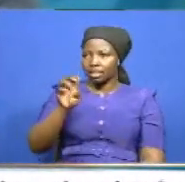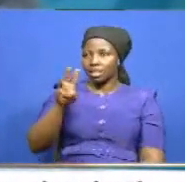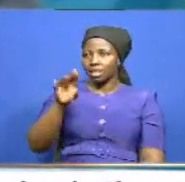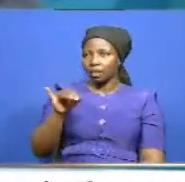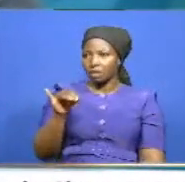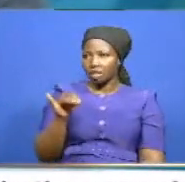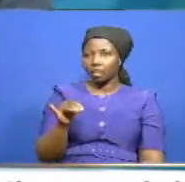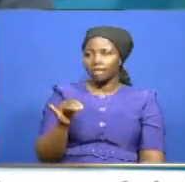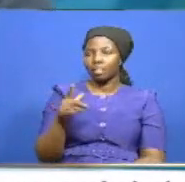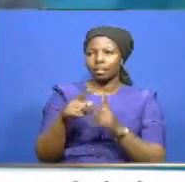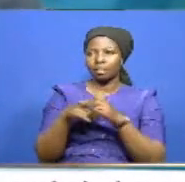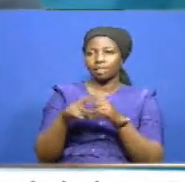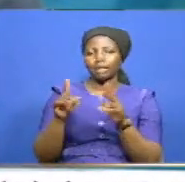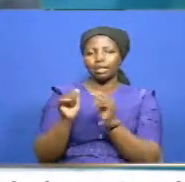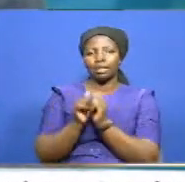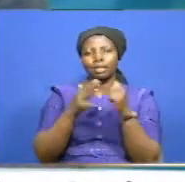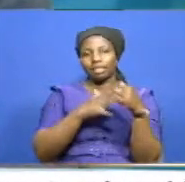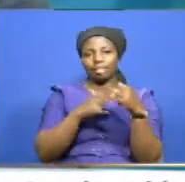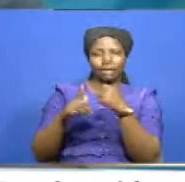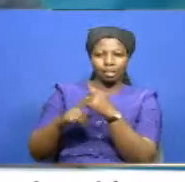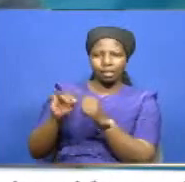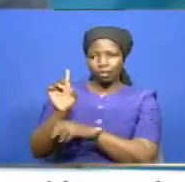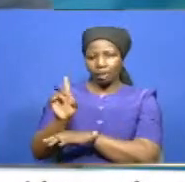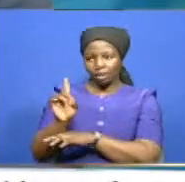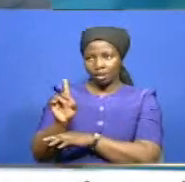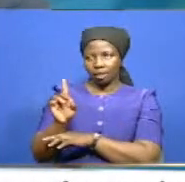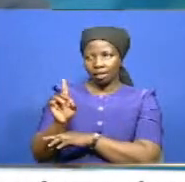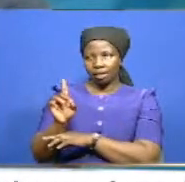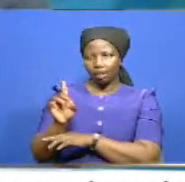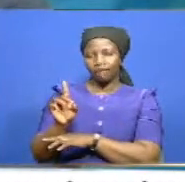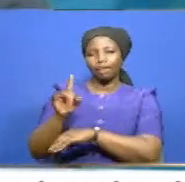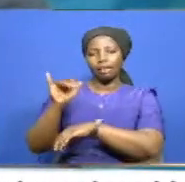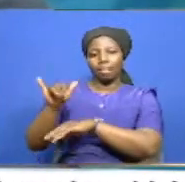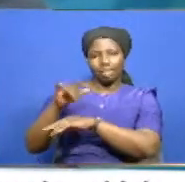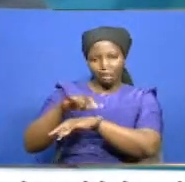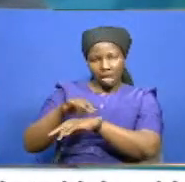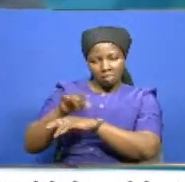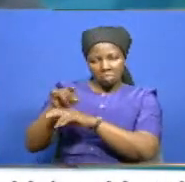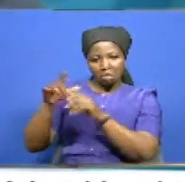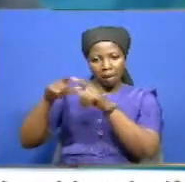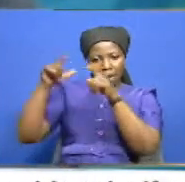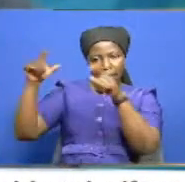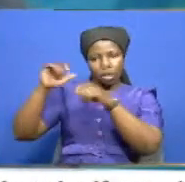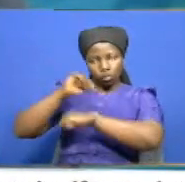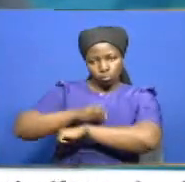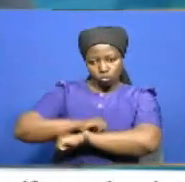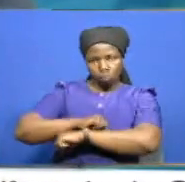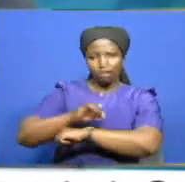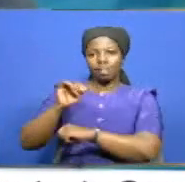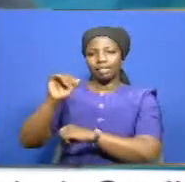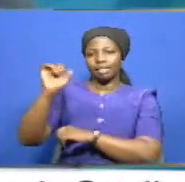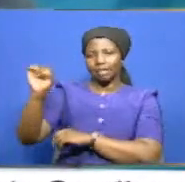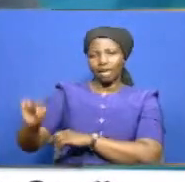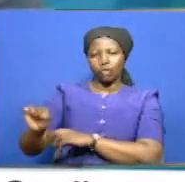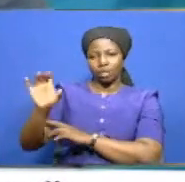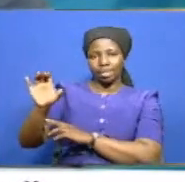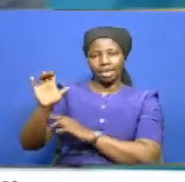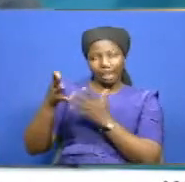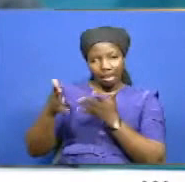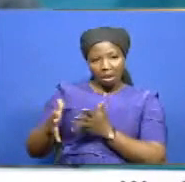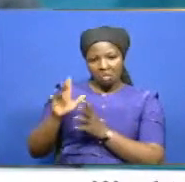ilianza tumesema 1961 ikiwa main campus wa IT South C. Na sasa